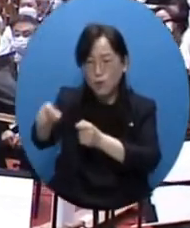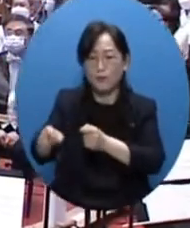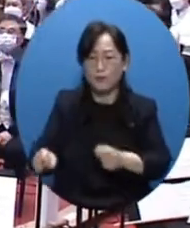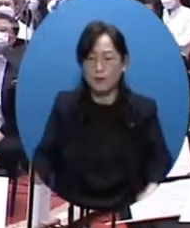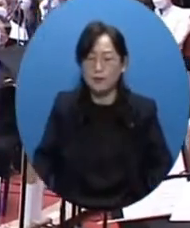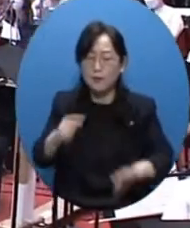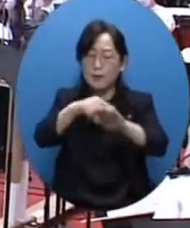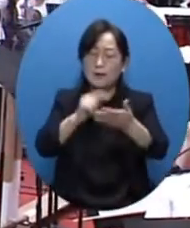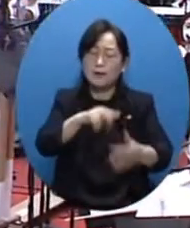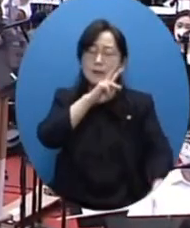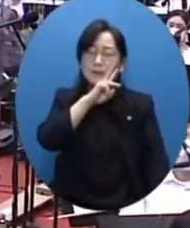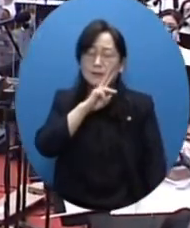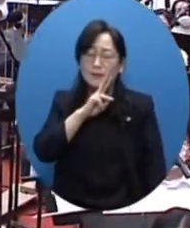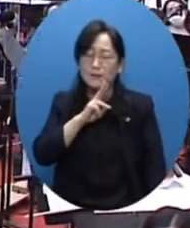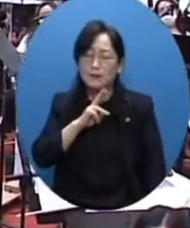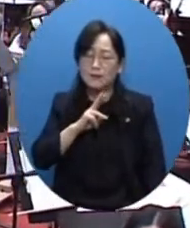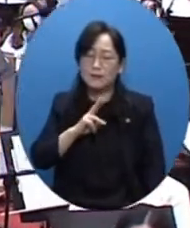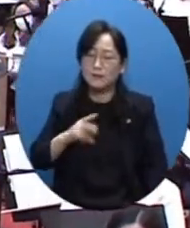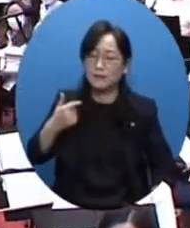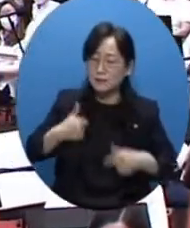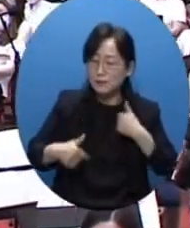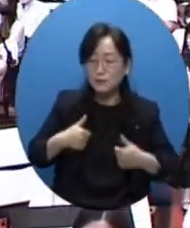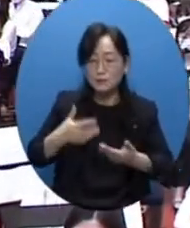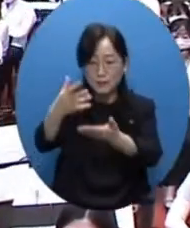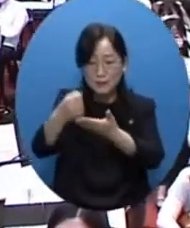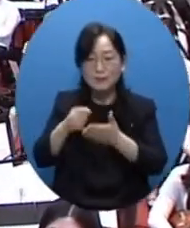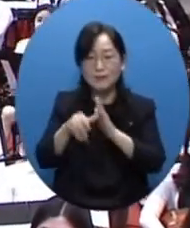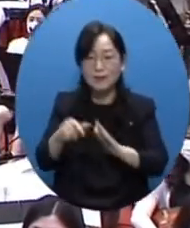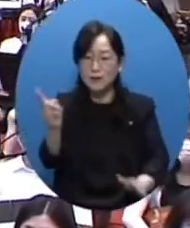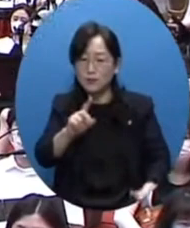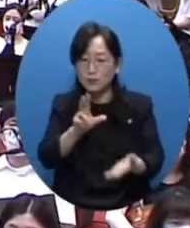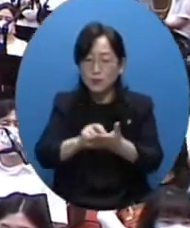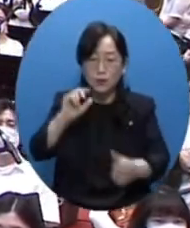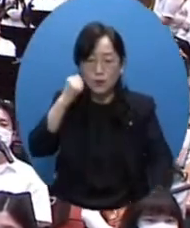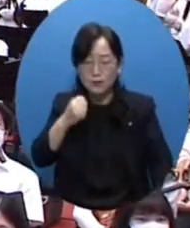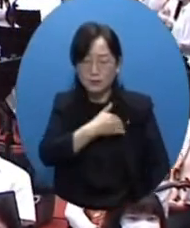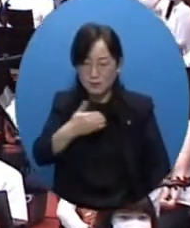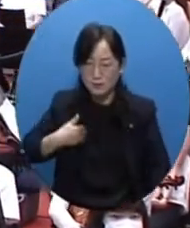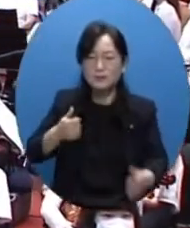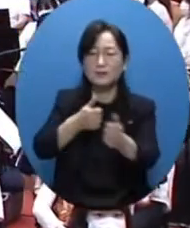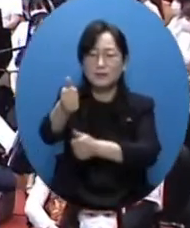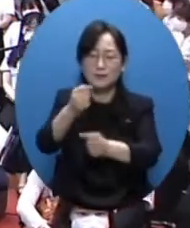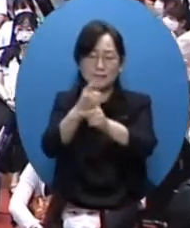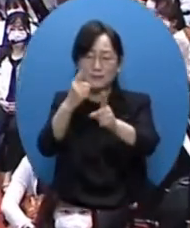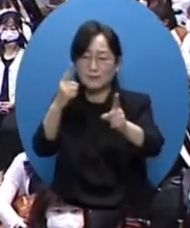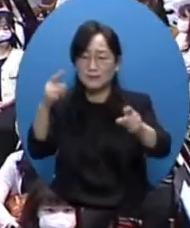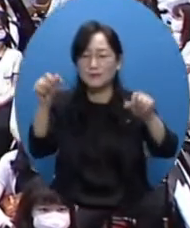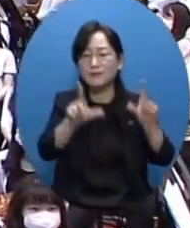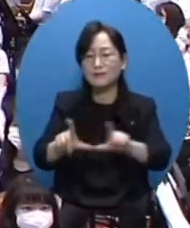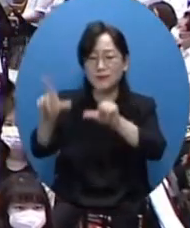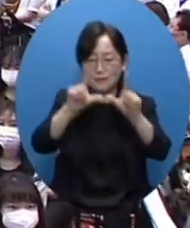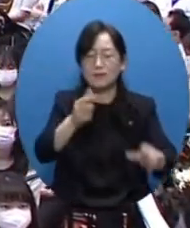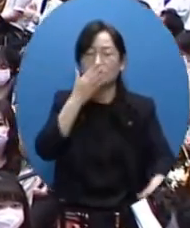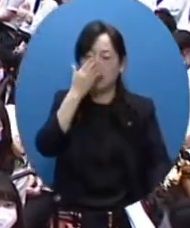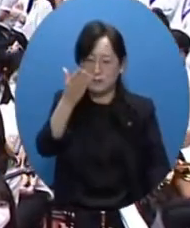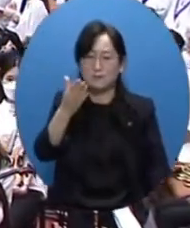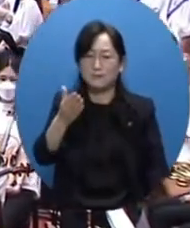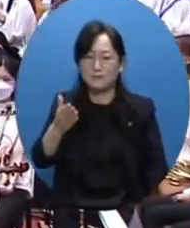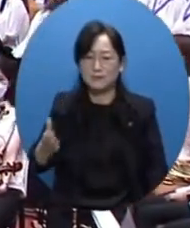평안함이 맙니다 취미 씩 기쁨이 있을 때 우린 어떤 먼저다 어려움도 넣어 느끼고 승리하는 삶을 살아갈 수 있게 되는